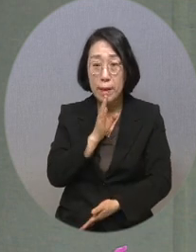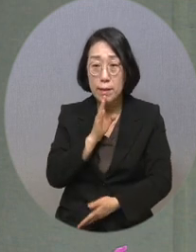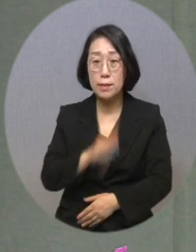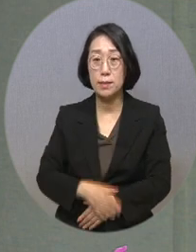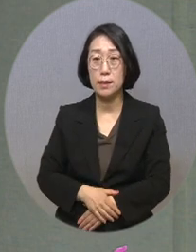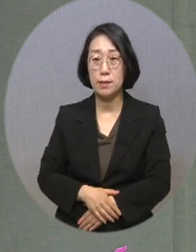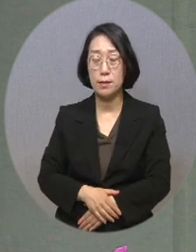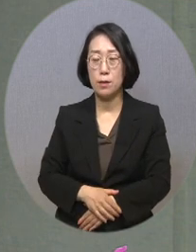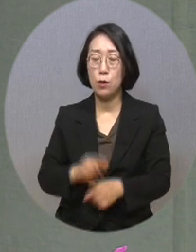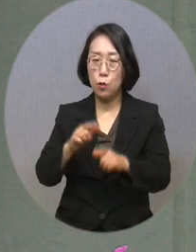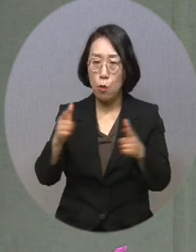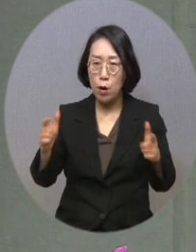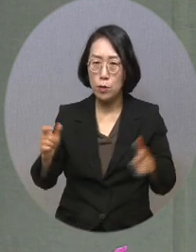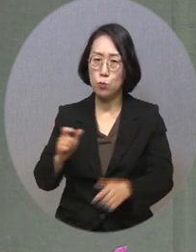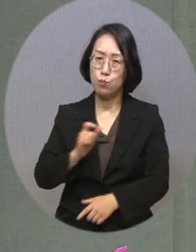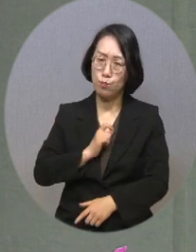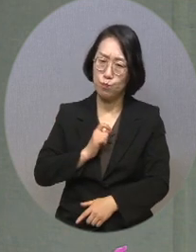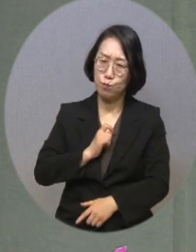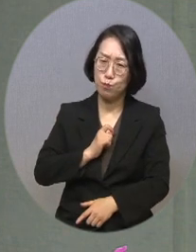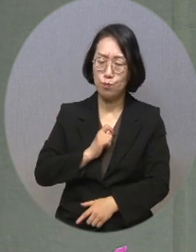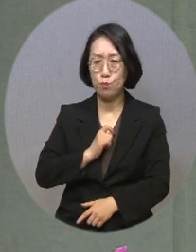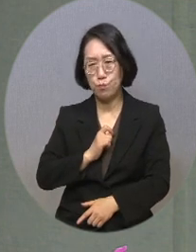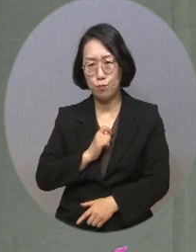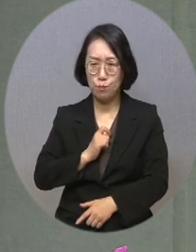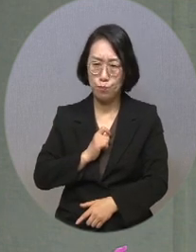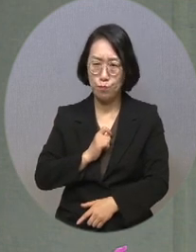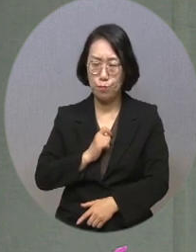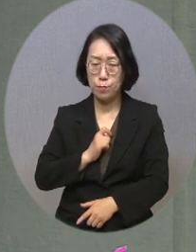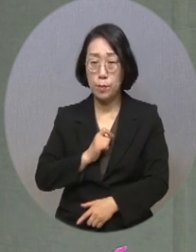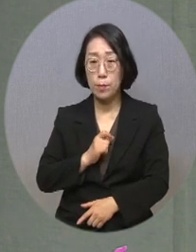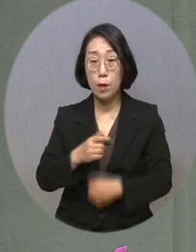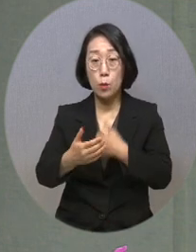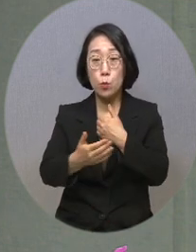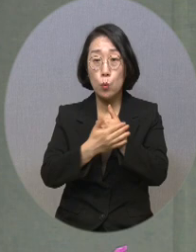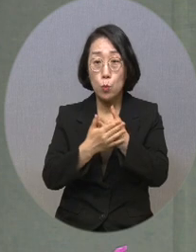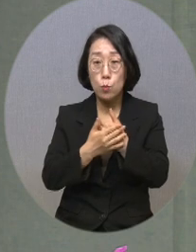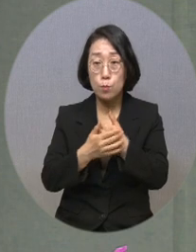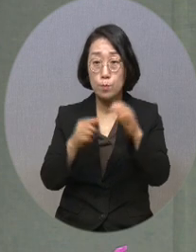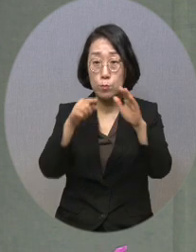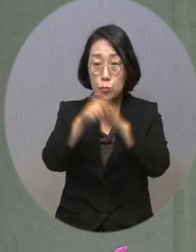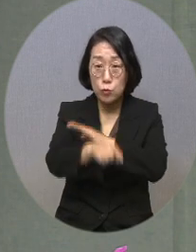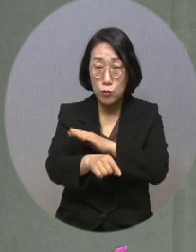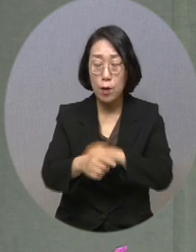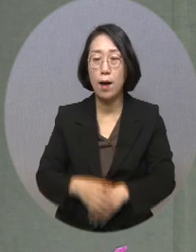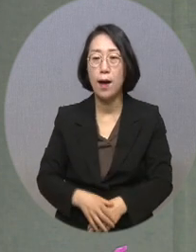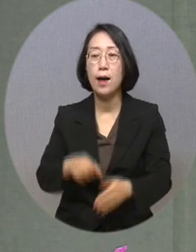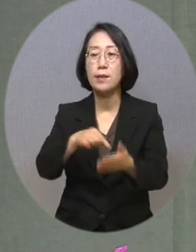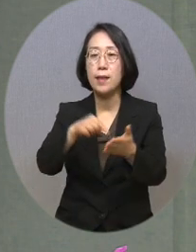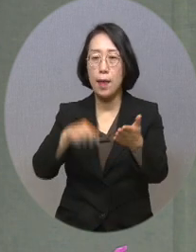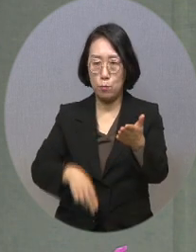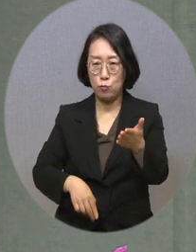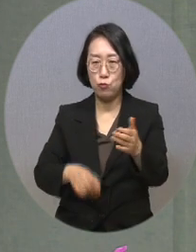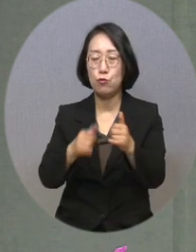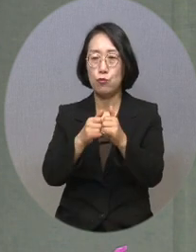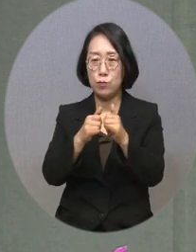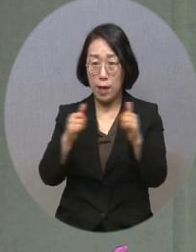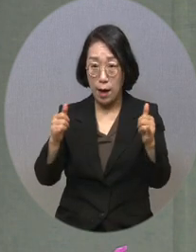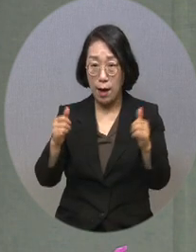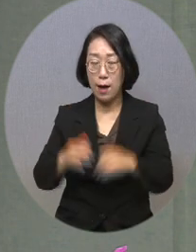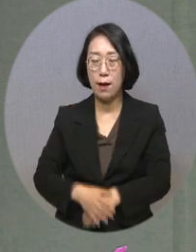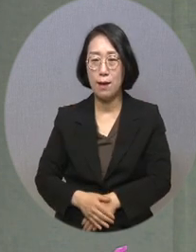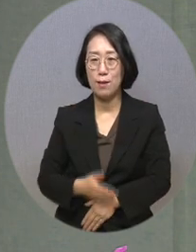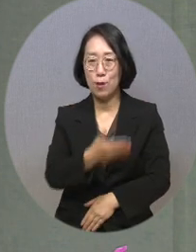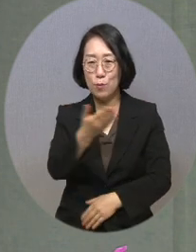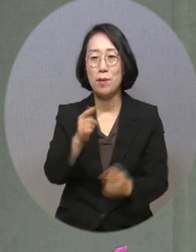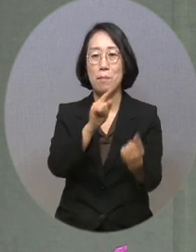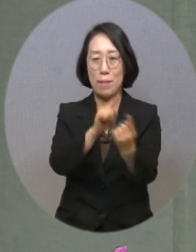뭐 등등 여러 가지 의구심이 많으니까 네, 그렇습니다. 찾아가는 사람은 전문 직종인 세무사 여러분들을